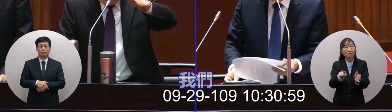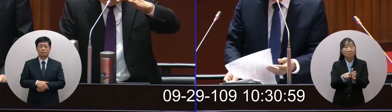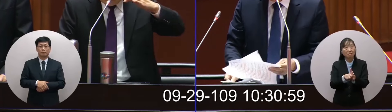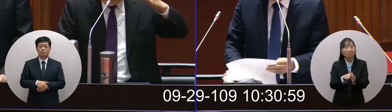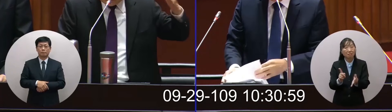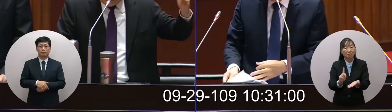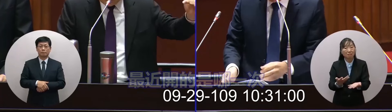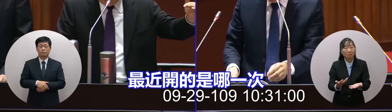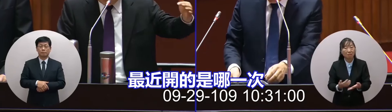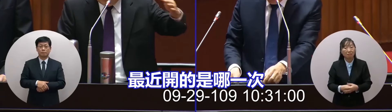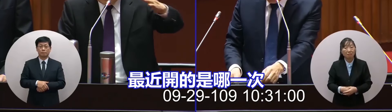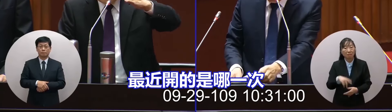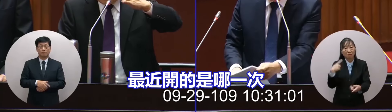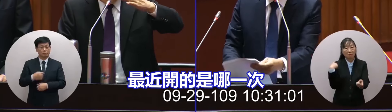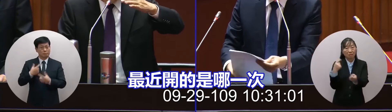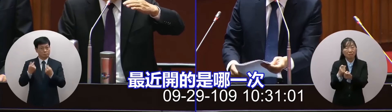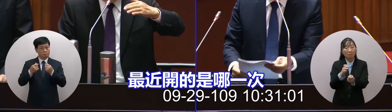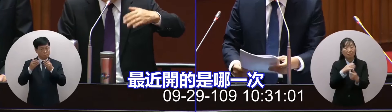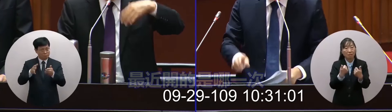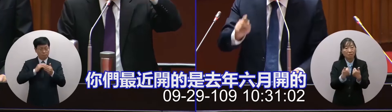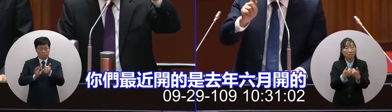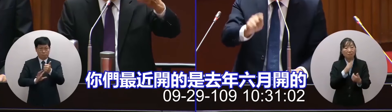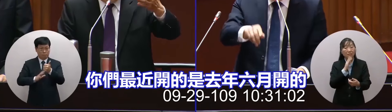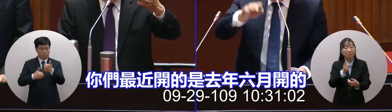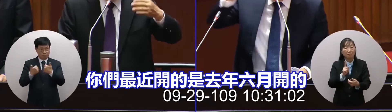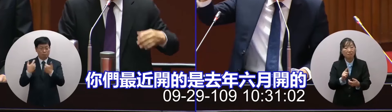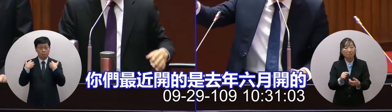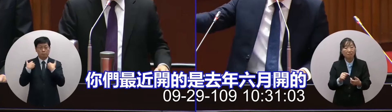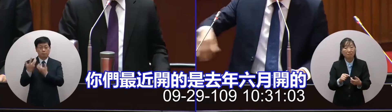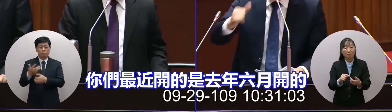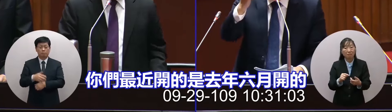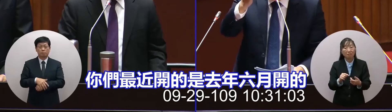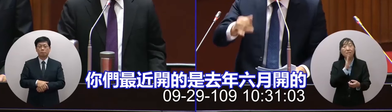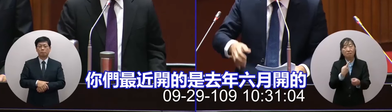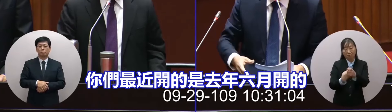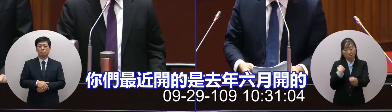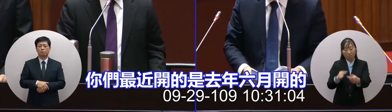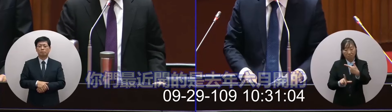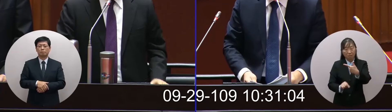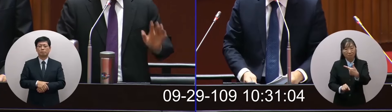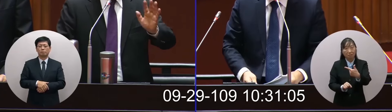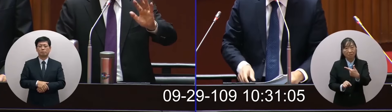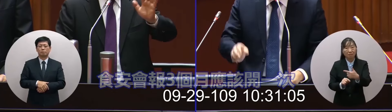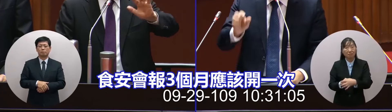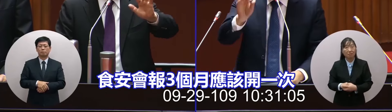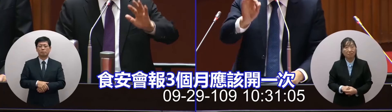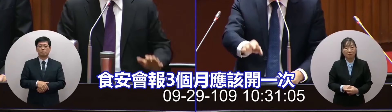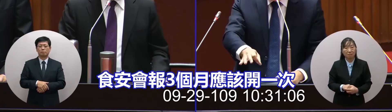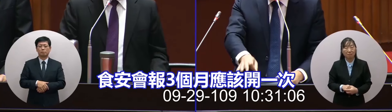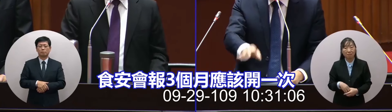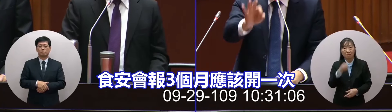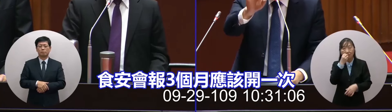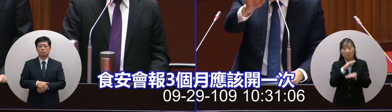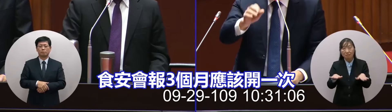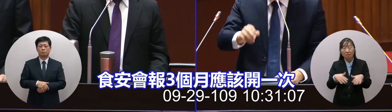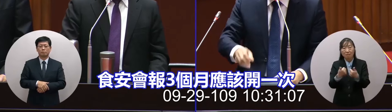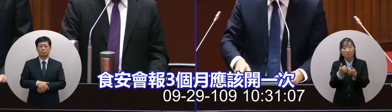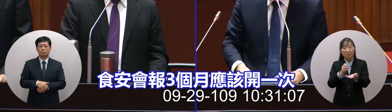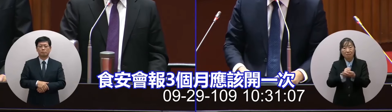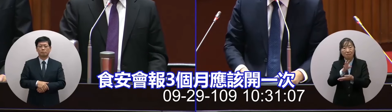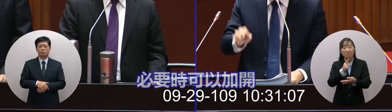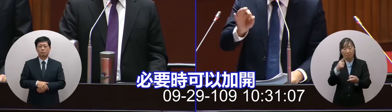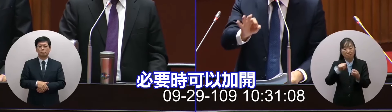们。 你们最近开的是哪一次？ 相关部位。 你们最近开的是去年六月开的。 这个 食安汇报